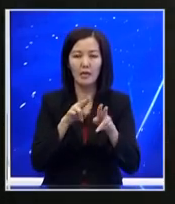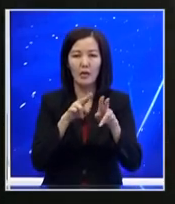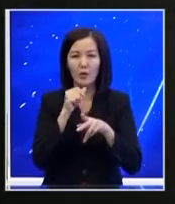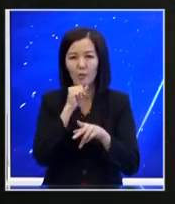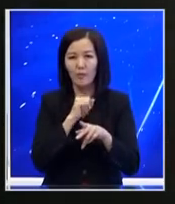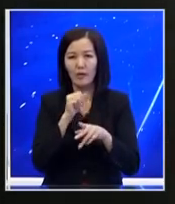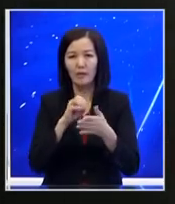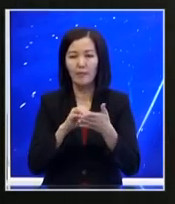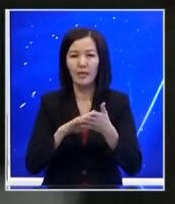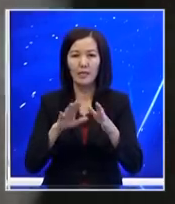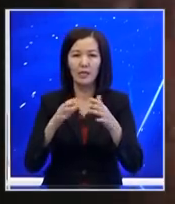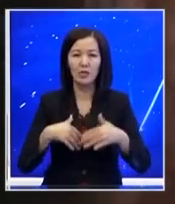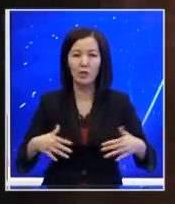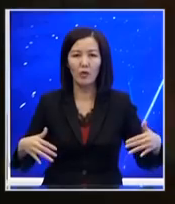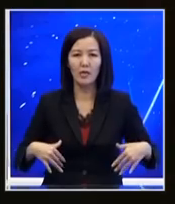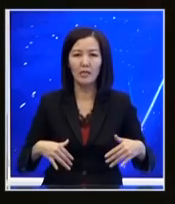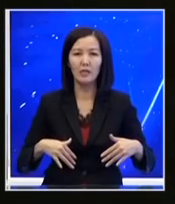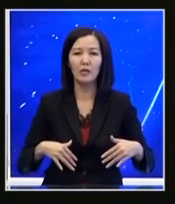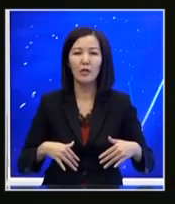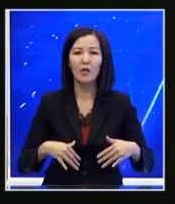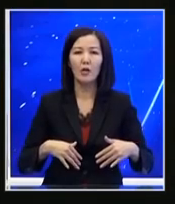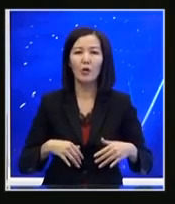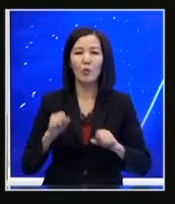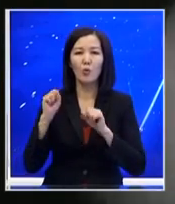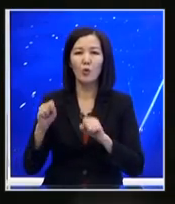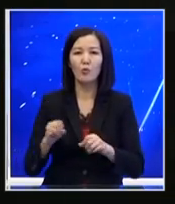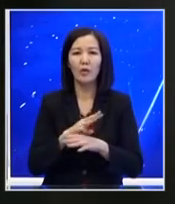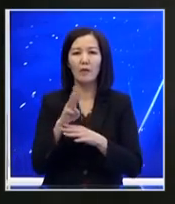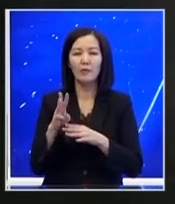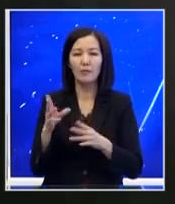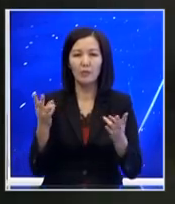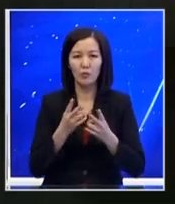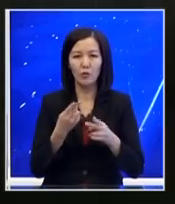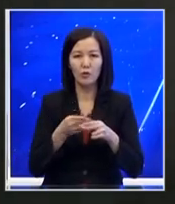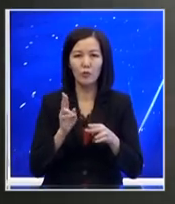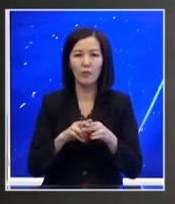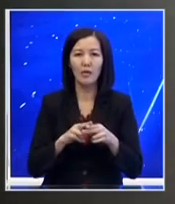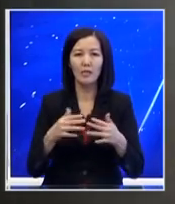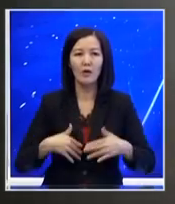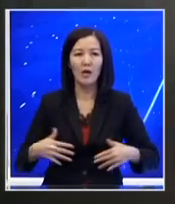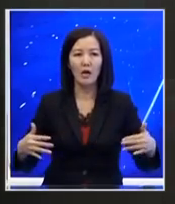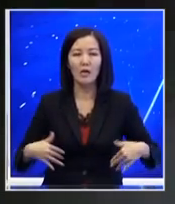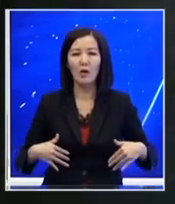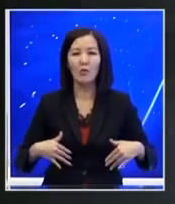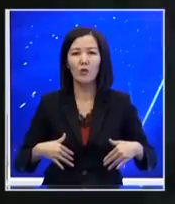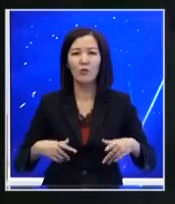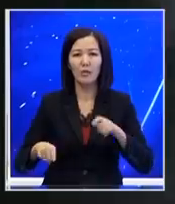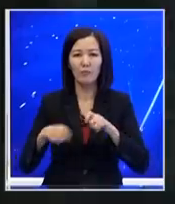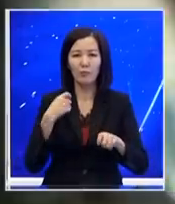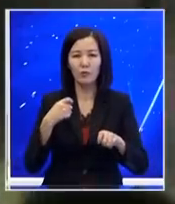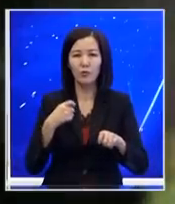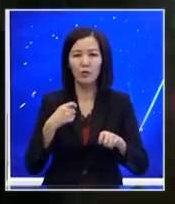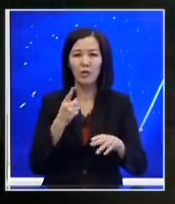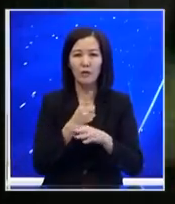қызметіне сай бекітілген аңшылық алқаптарда жануар дүниесін қорғауды қамтамасыз ету керек. сонымен қатар аңалау ережелерін бұзудың жолын